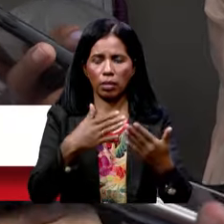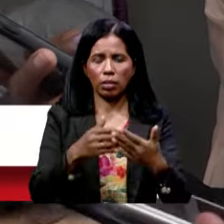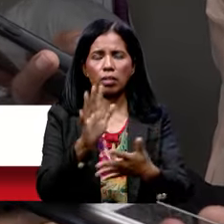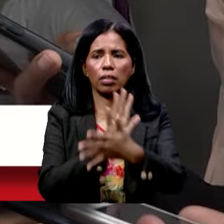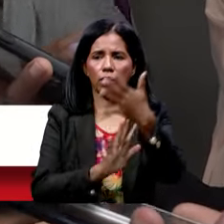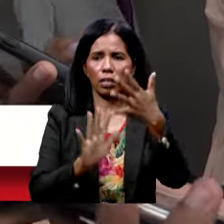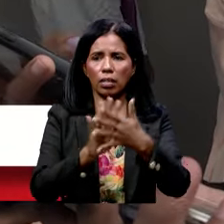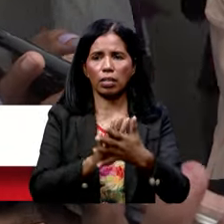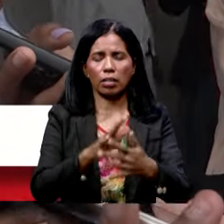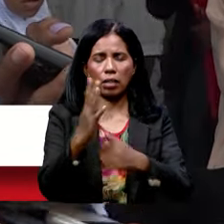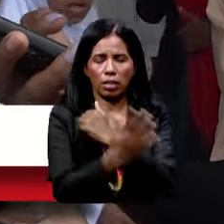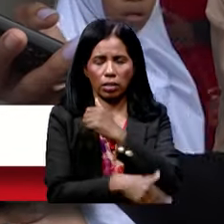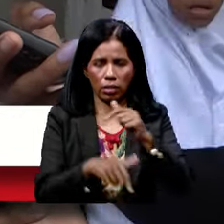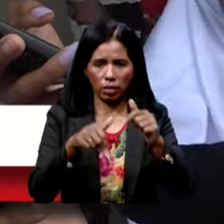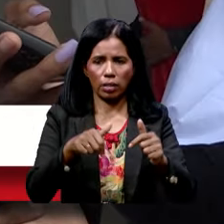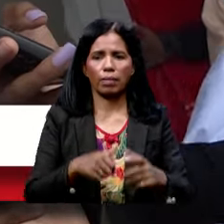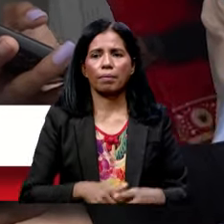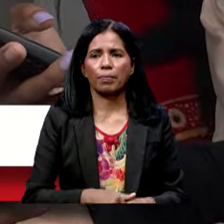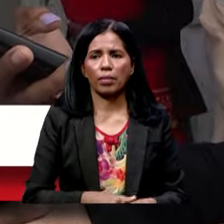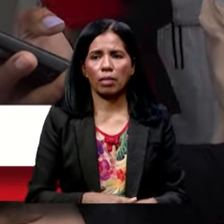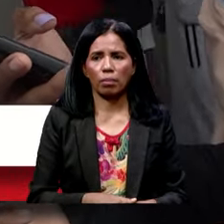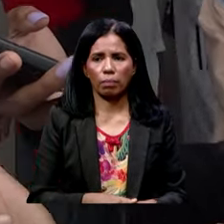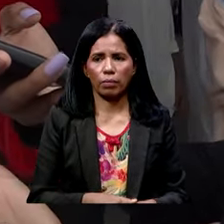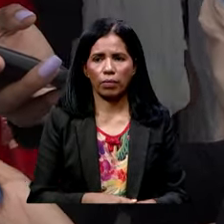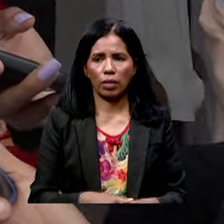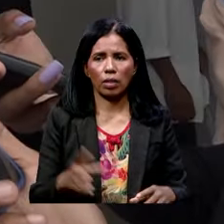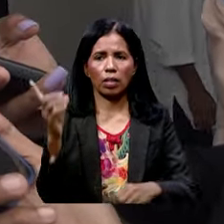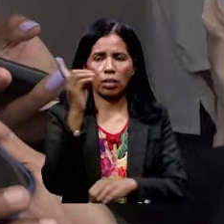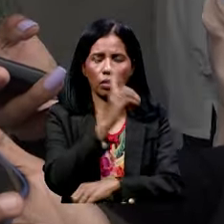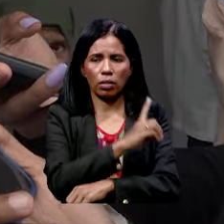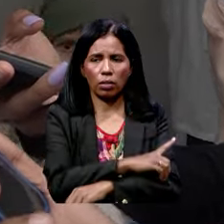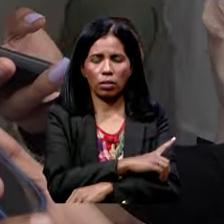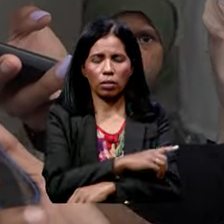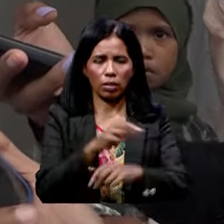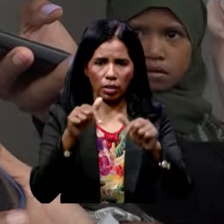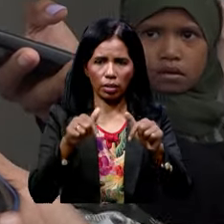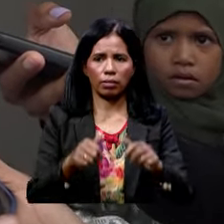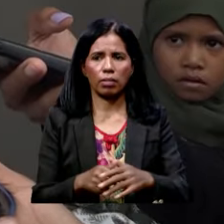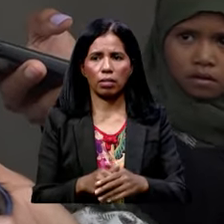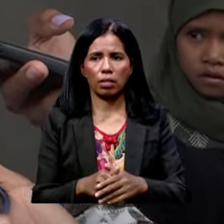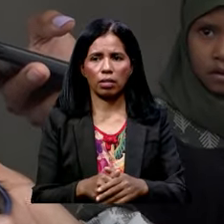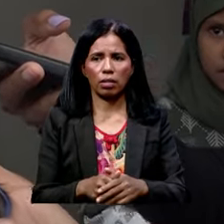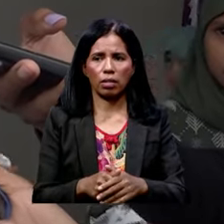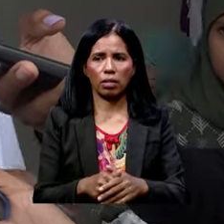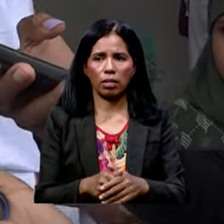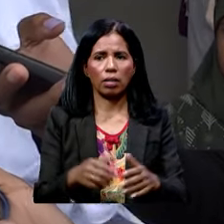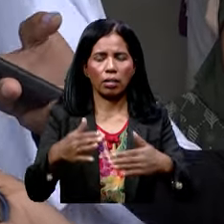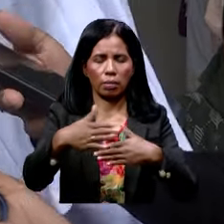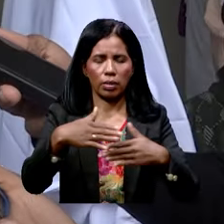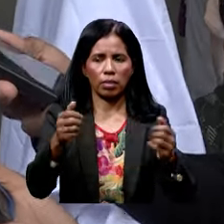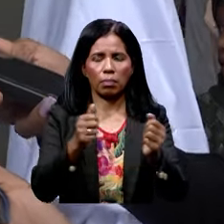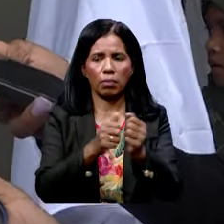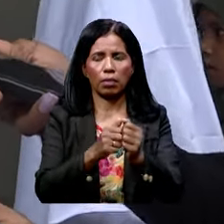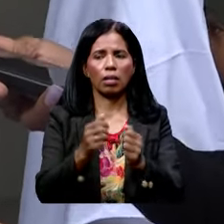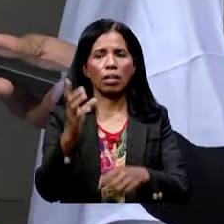ne tanto ya railar non dura liur i loron ramadan nemus monu ya quase ha besi malo loron